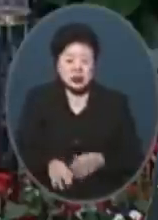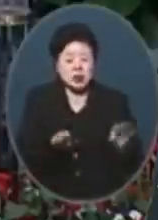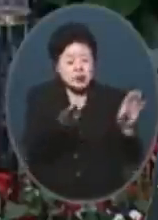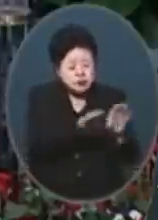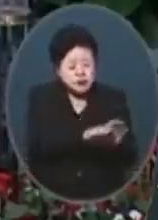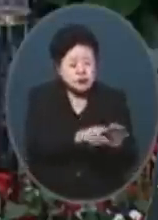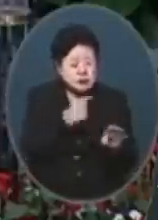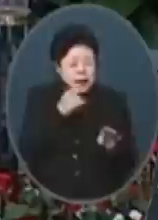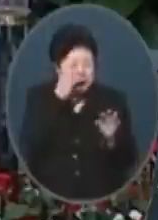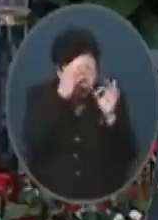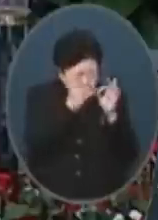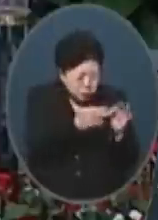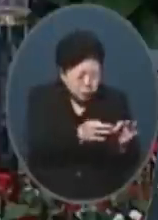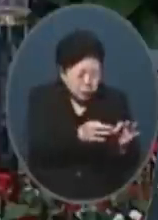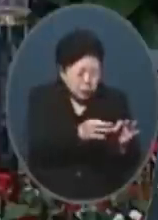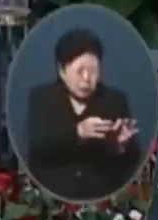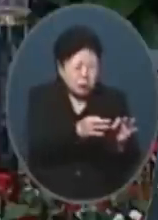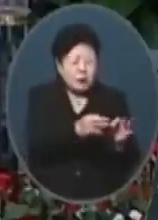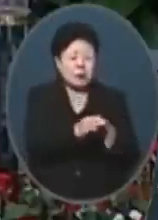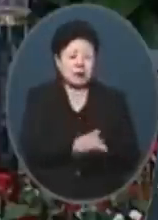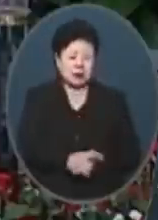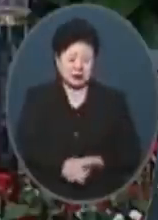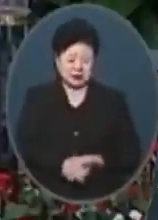문만 오래 바라보다